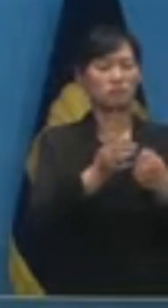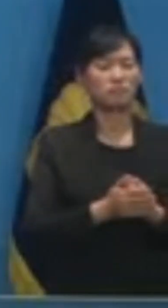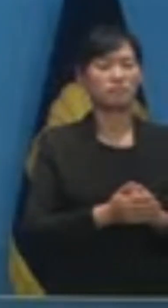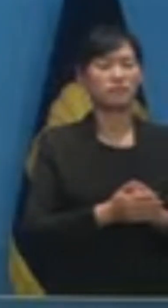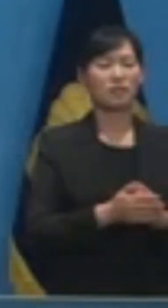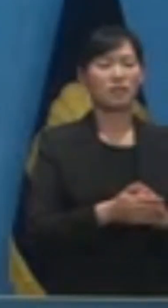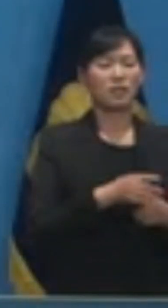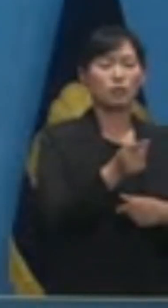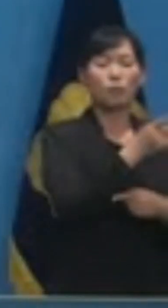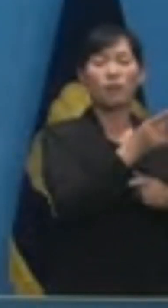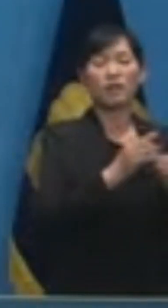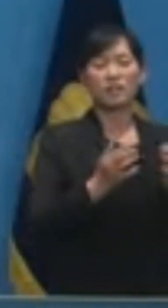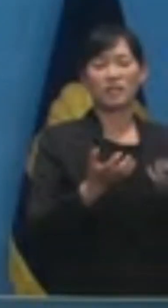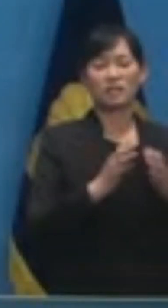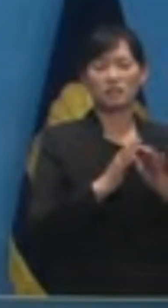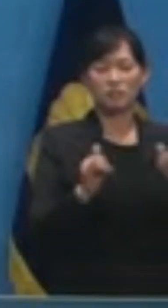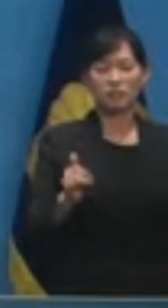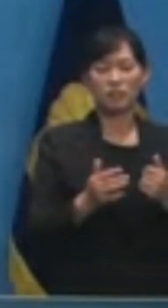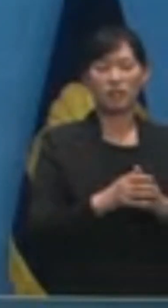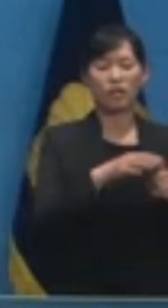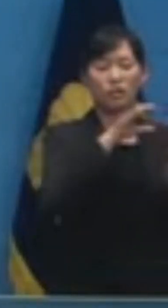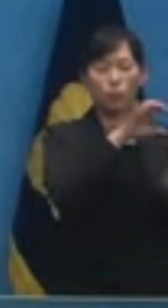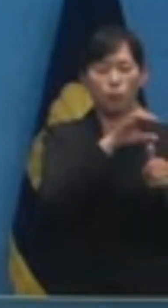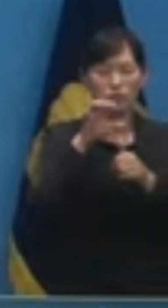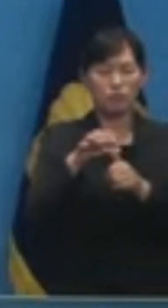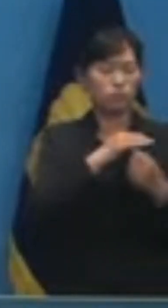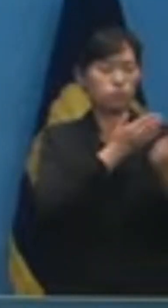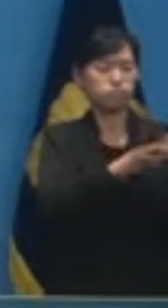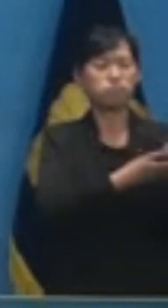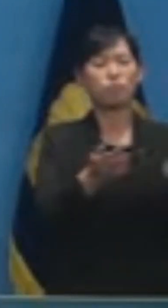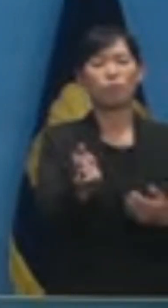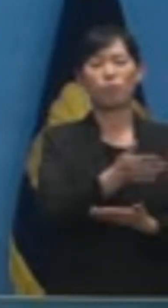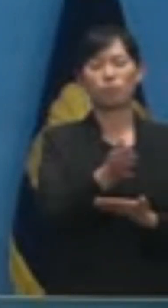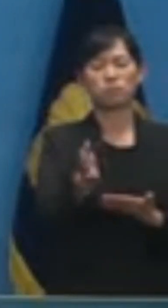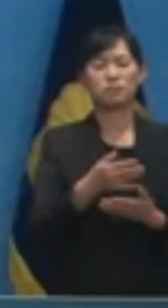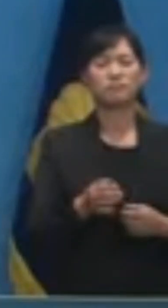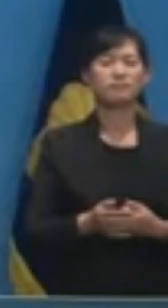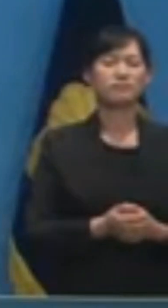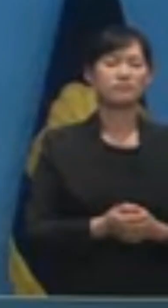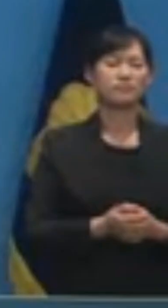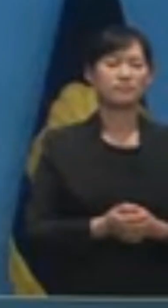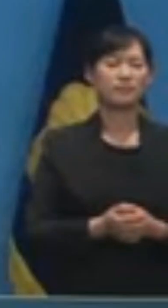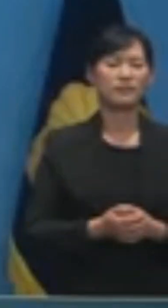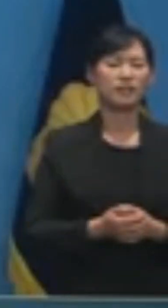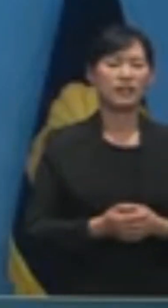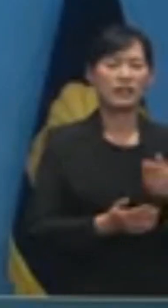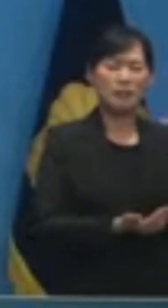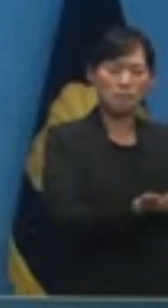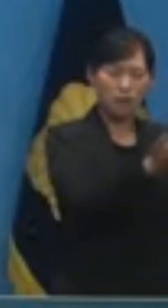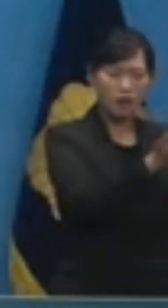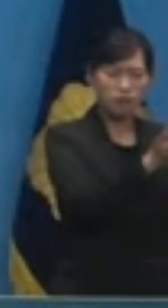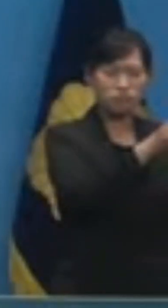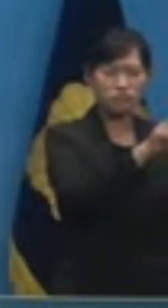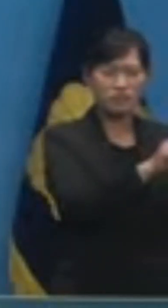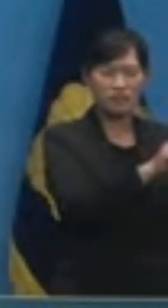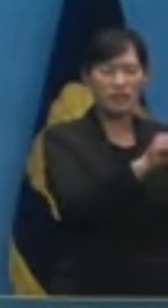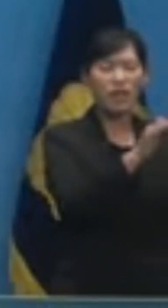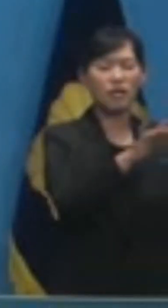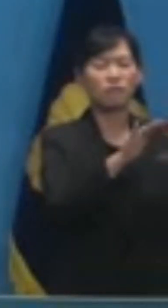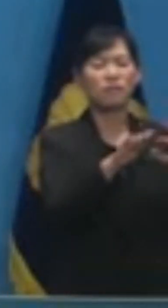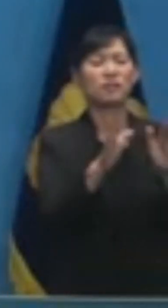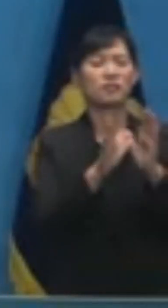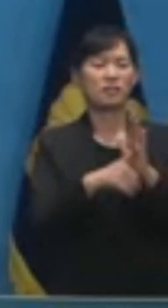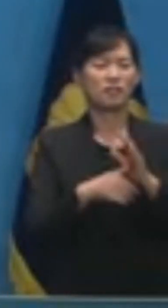소방지휘 간의 실질적인 현장 통제 권한은 없습니다. 이는 재난 대응 시